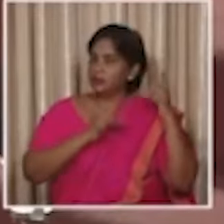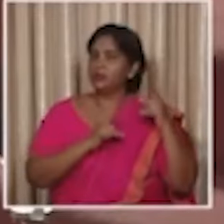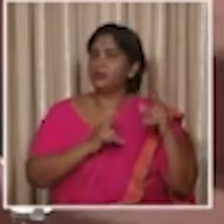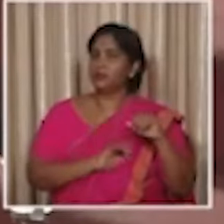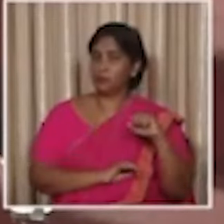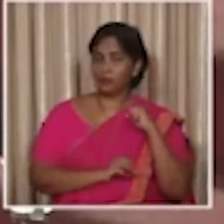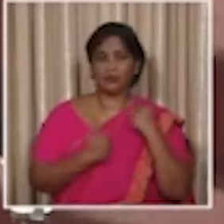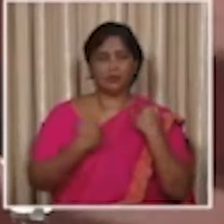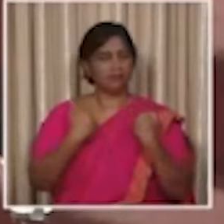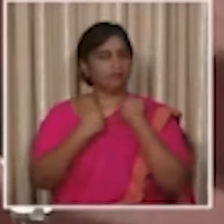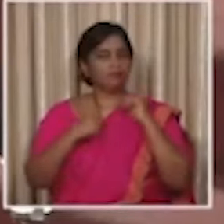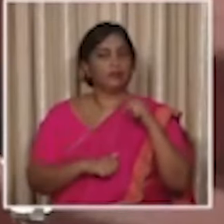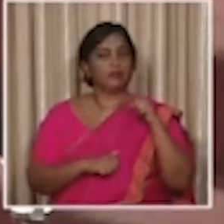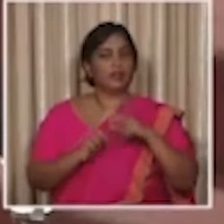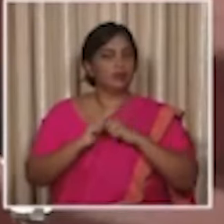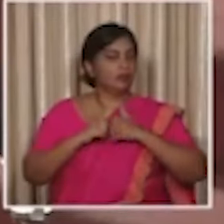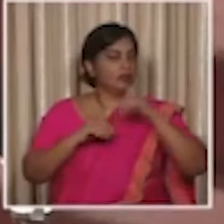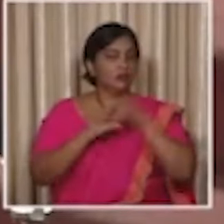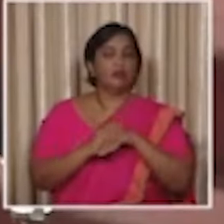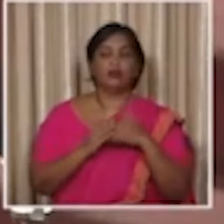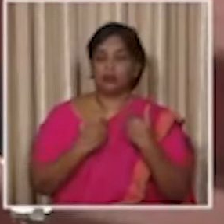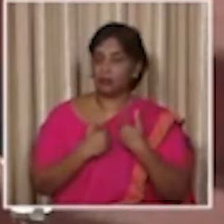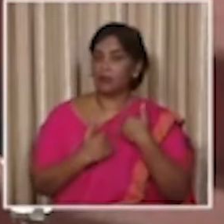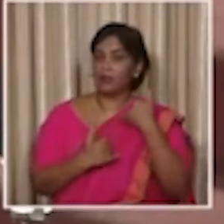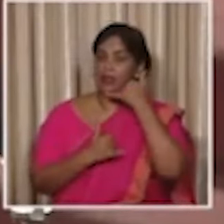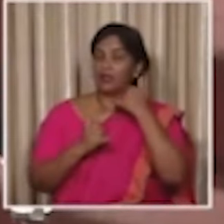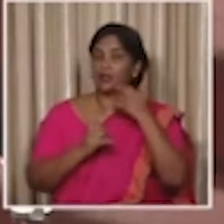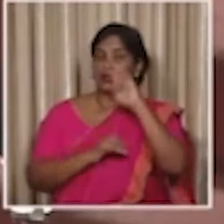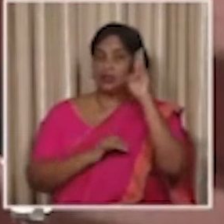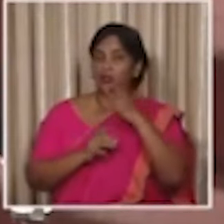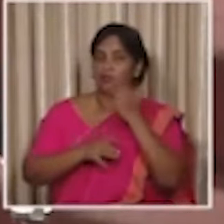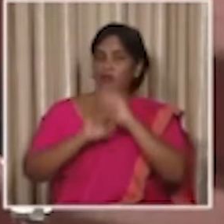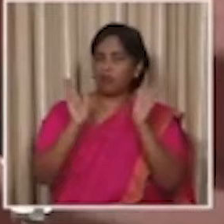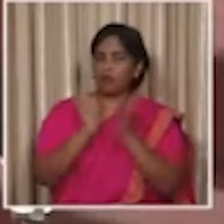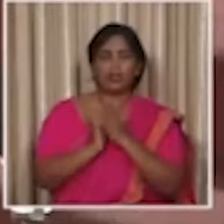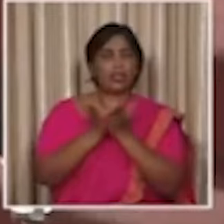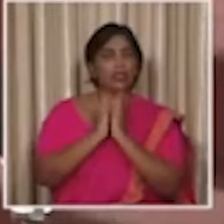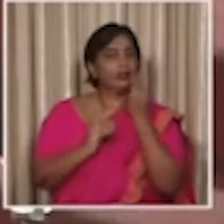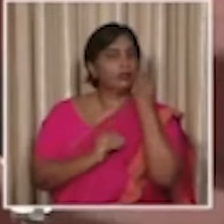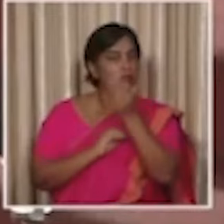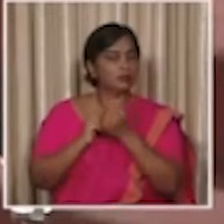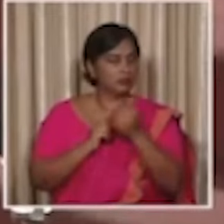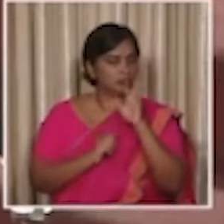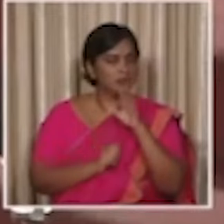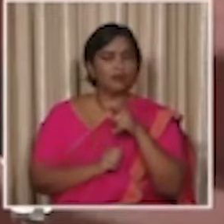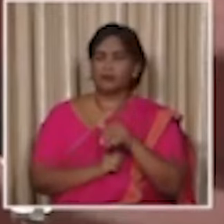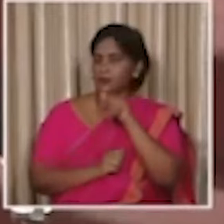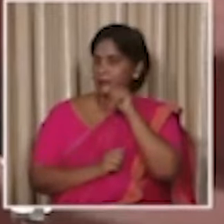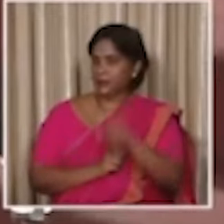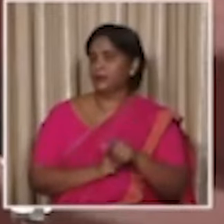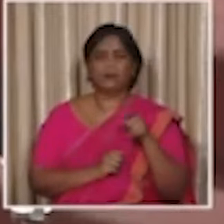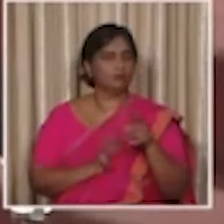බල අරගලයක ඉන්නේ ඒ අරගලයේ ඇතුලේ අපි අපේ ටෙලිකොමියුනිකේෂන් එක සම්පූර්ණයෙන් ඉන්දියාවට යන විදියට කටයුතු කරන එක